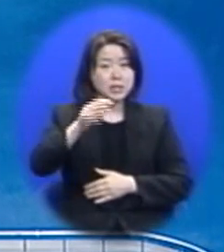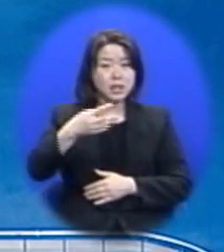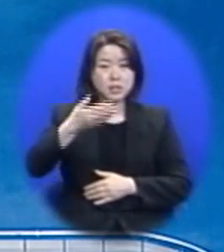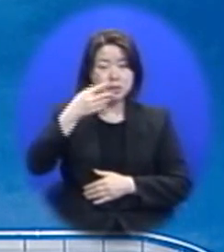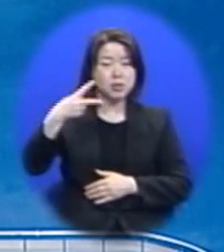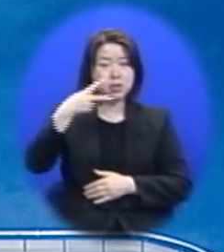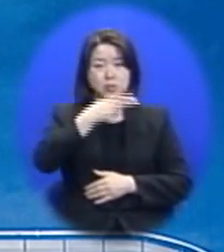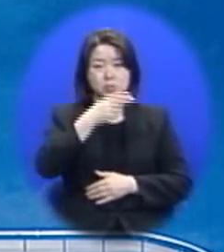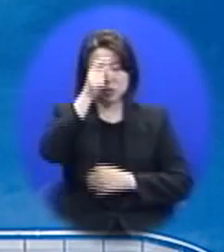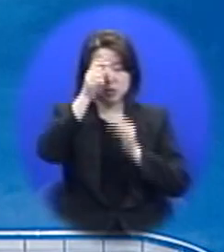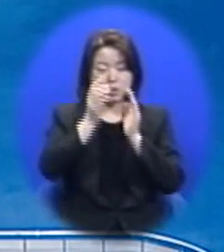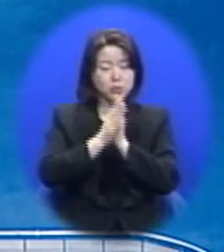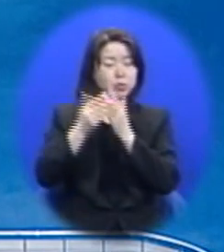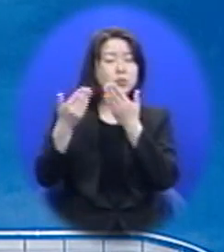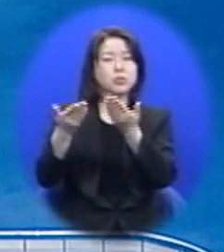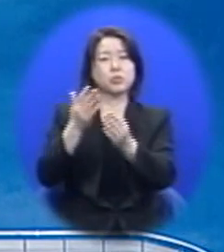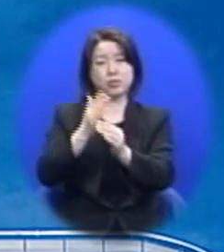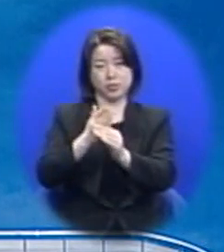하시는